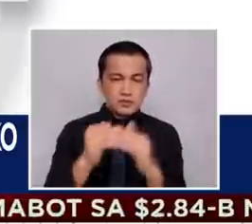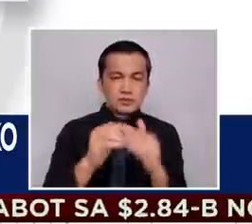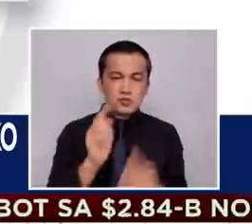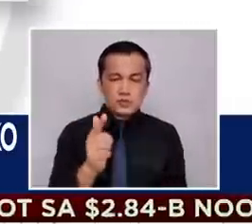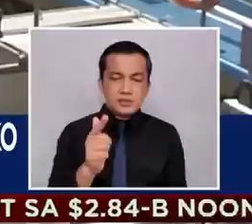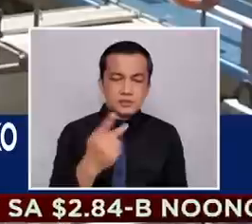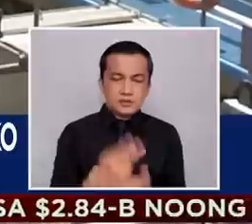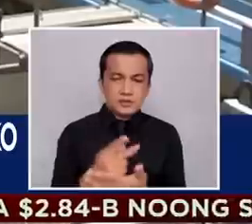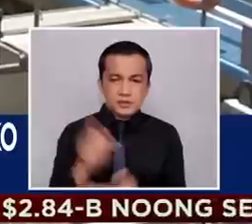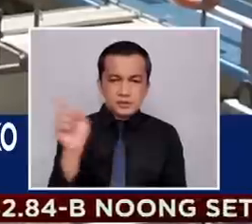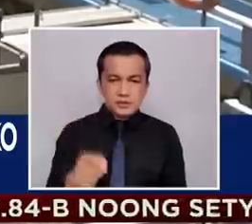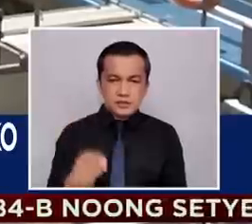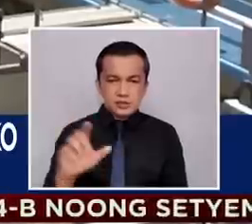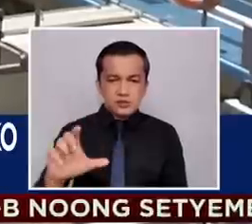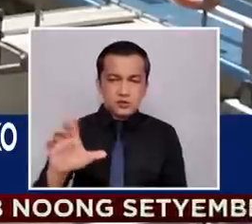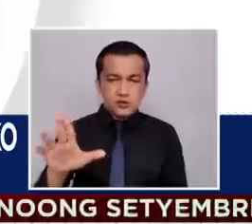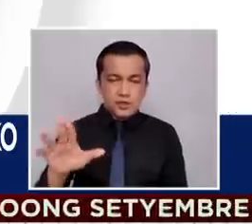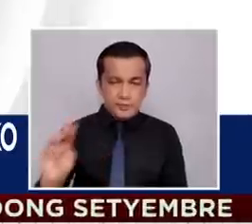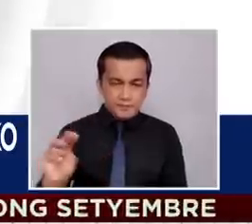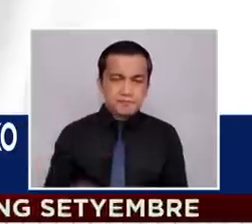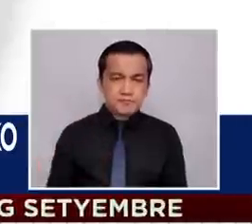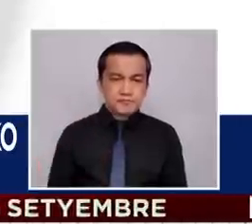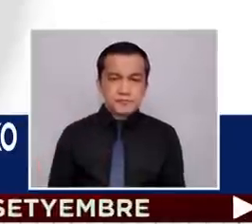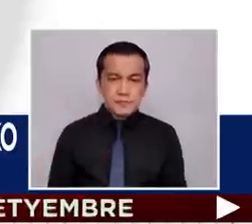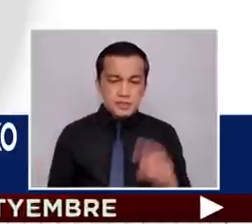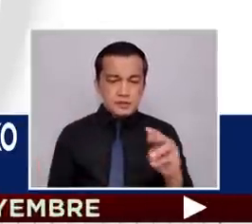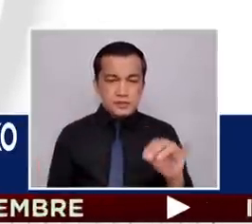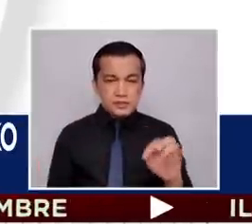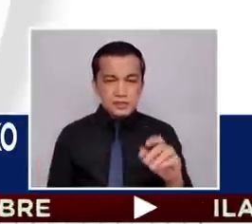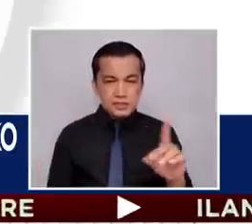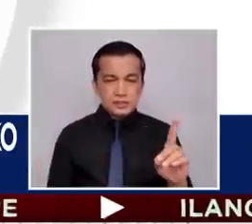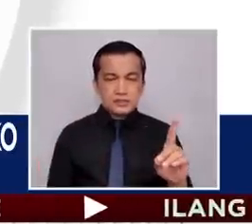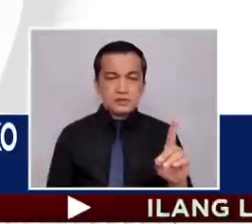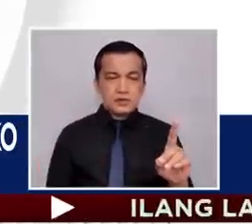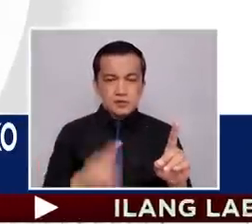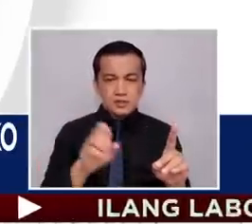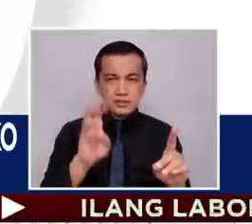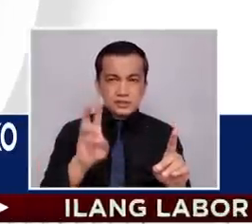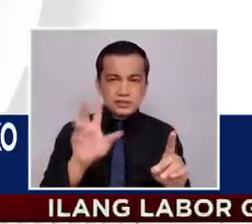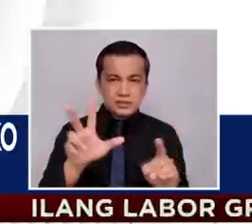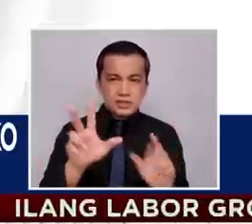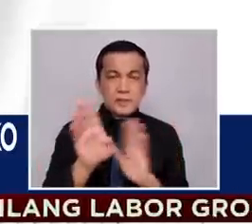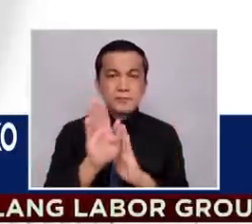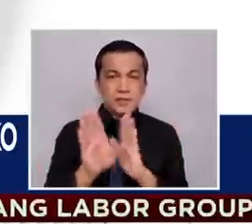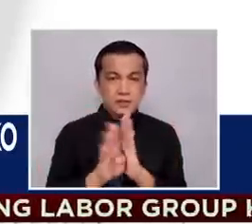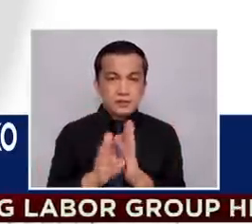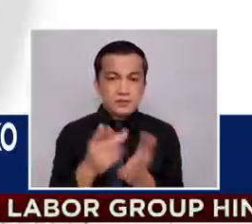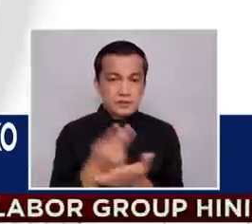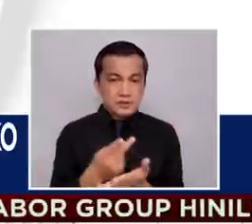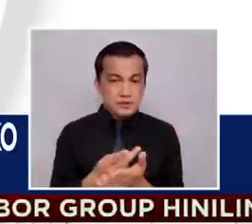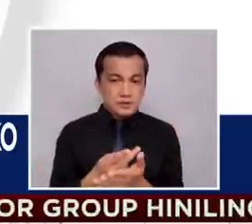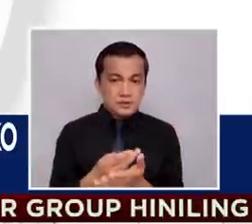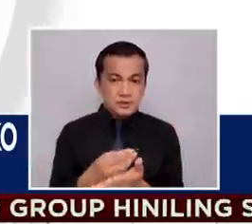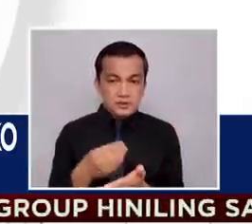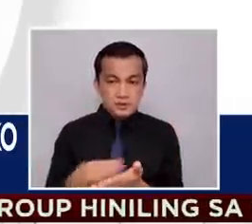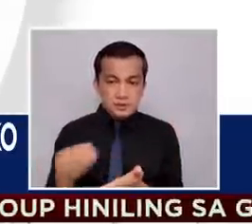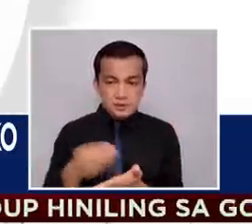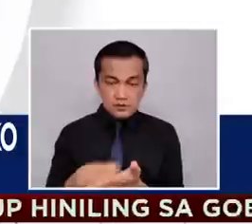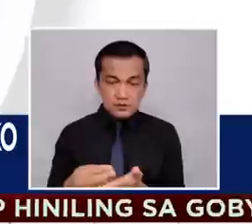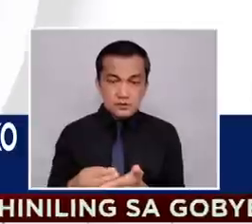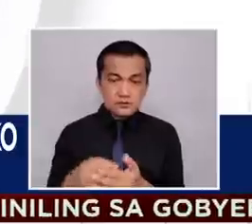cubic meter. Ang Maynilad naman, nasa 163 billion pesos ang gagastusin